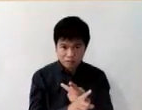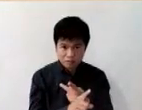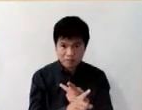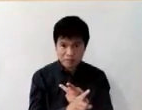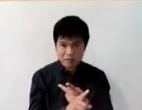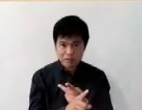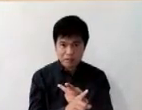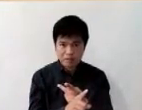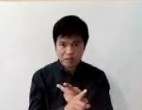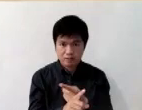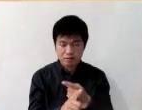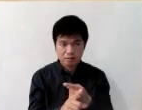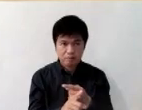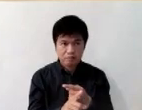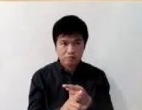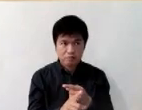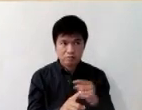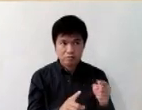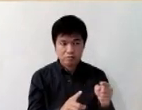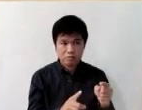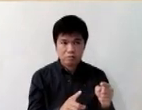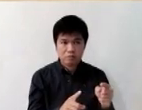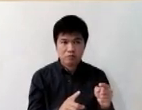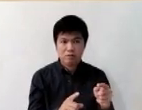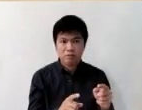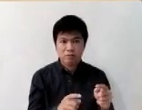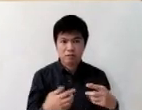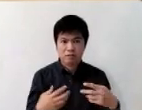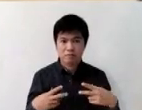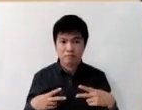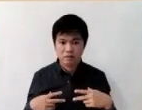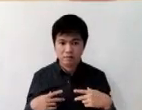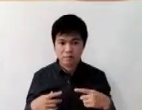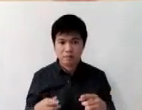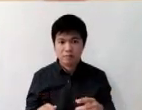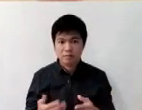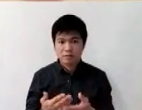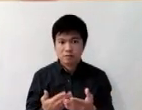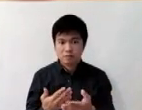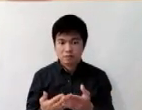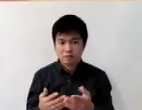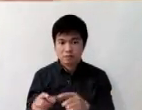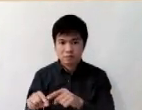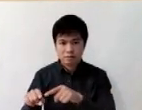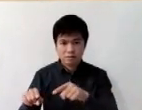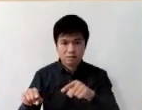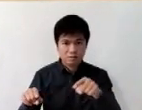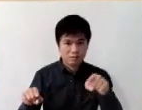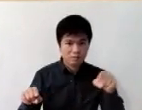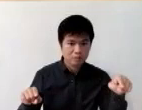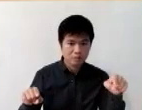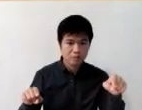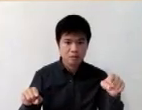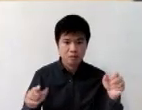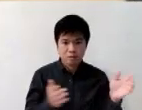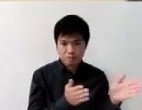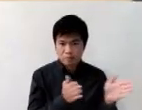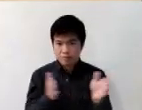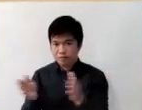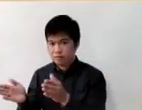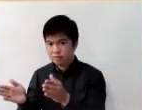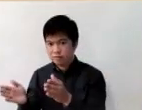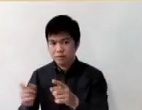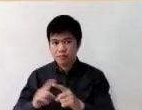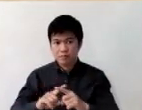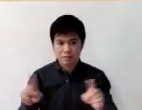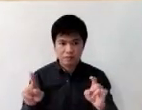the July-August break, mas madali eh. Kasi you just have a longer vacation. Mamumove mo siya kaagad. Pero if you